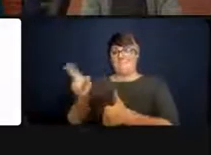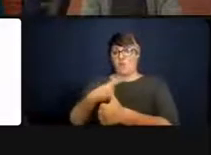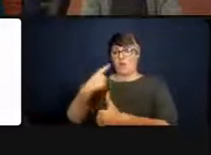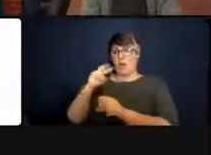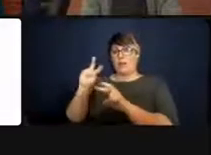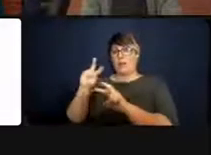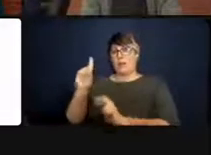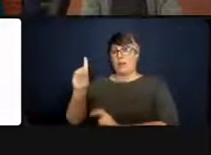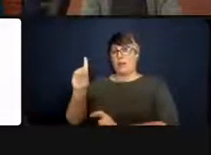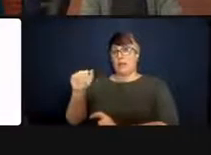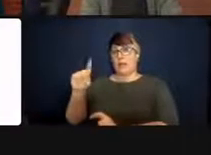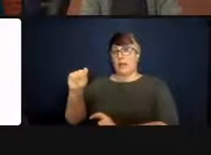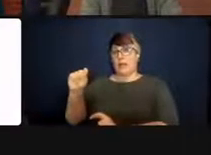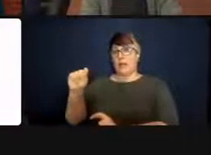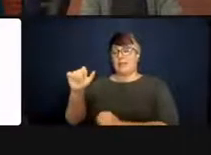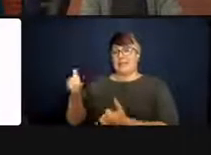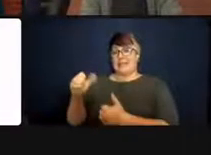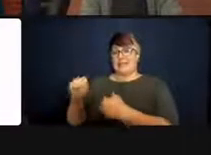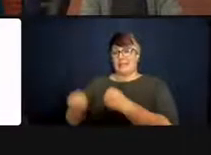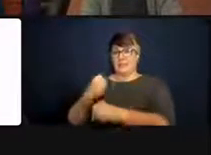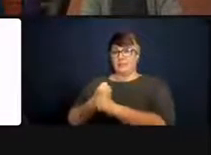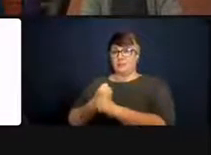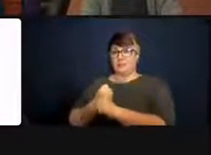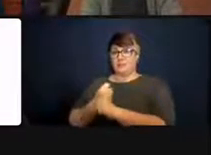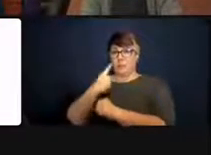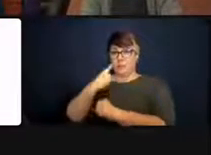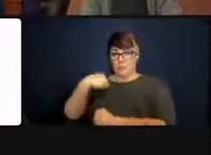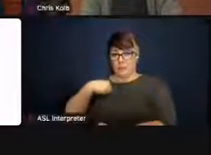Ninaangalia data ya mwaka huu